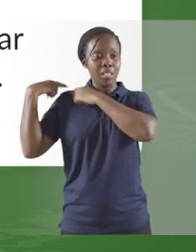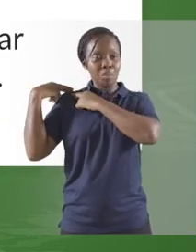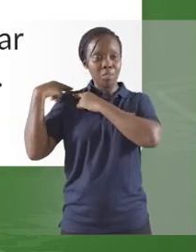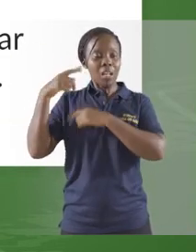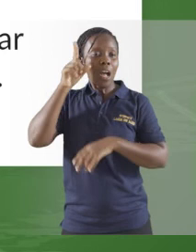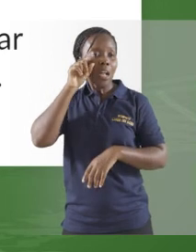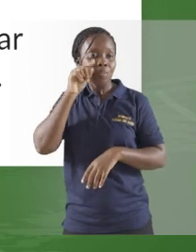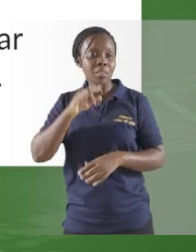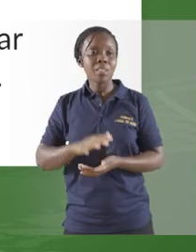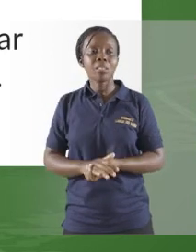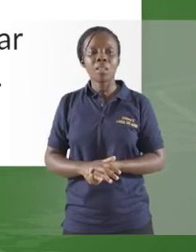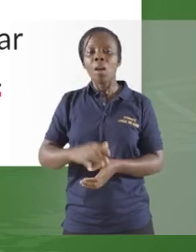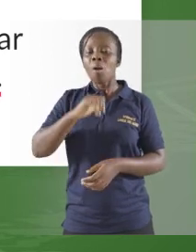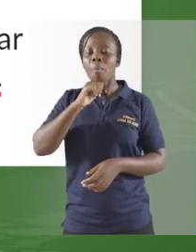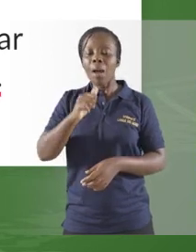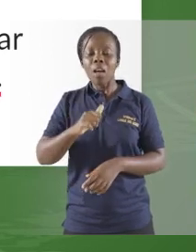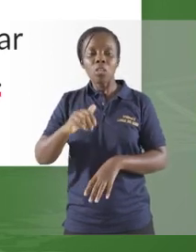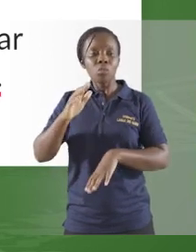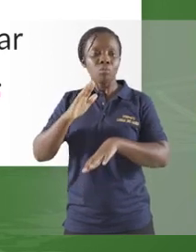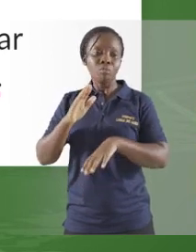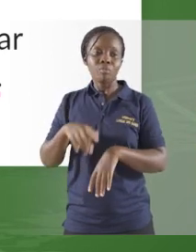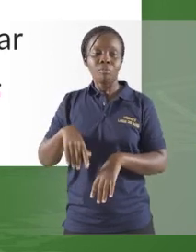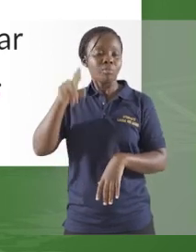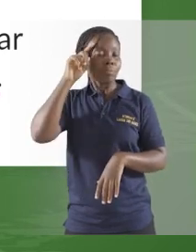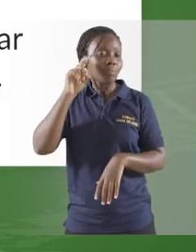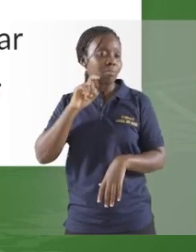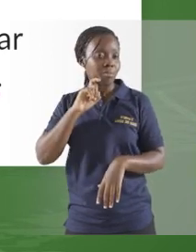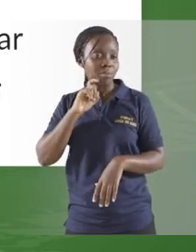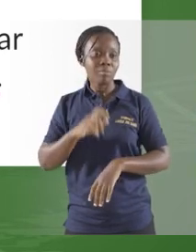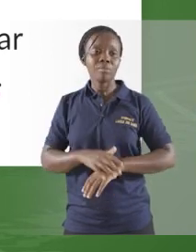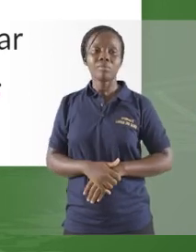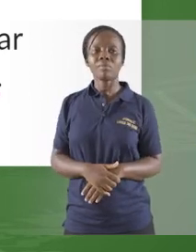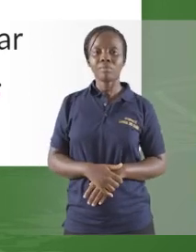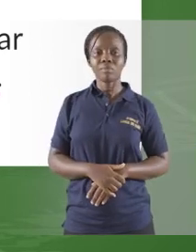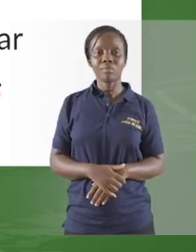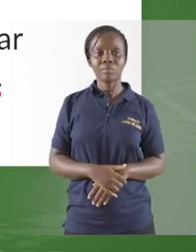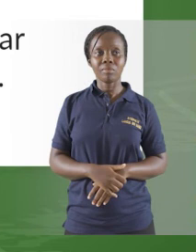hétérochromosome, mais plutôt porté par un autosome.